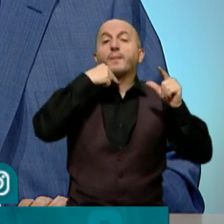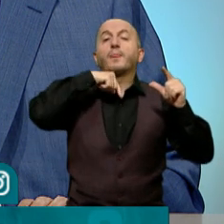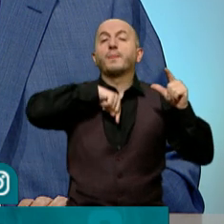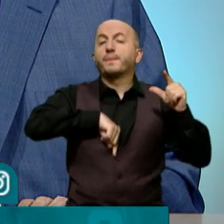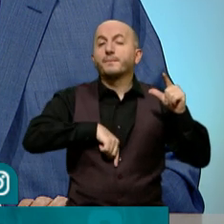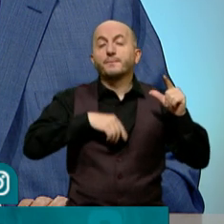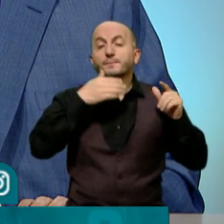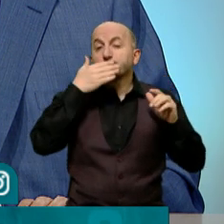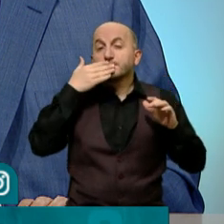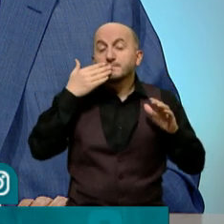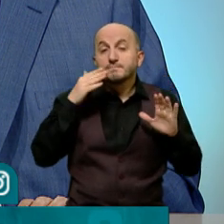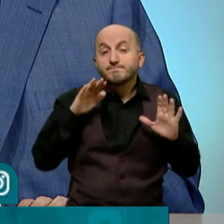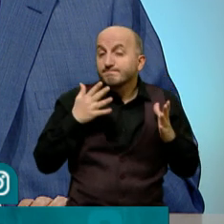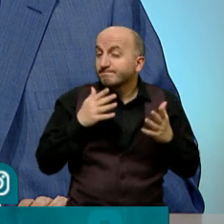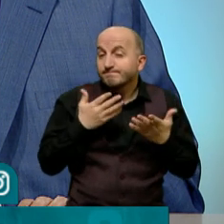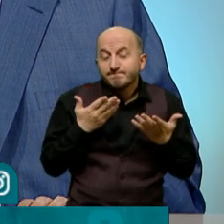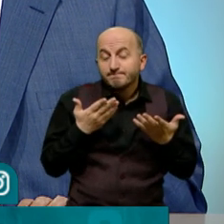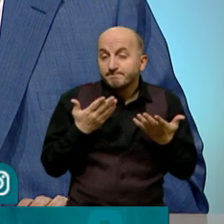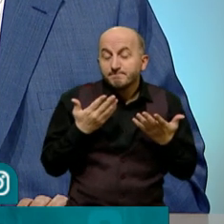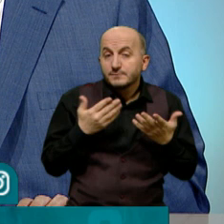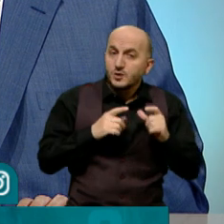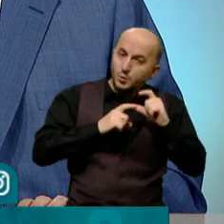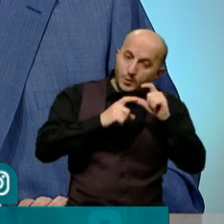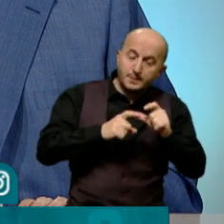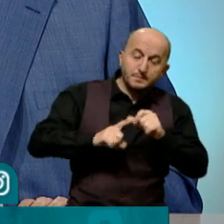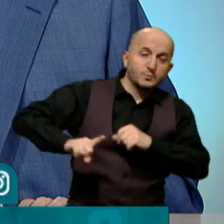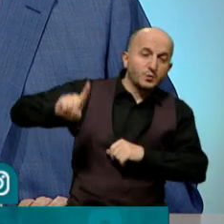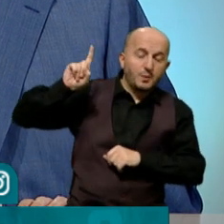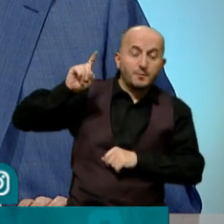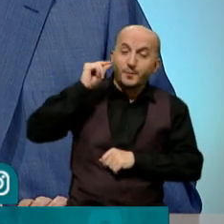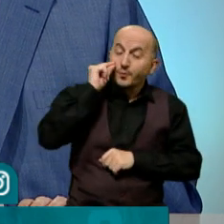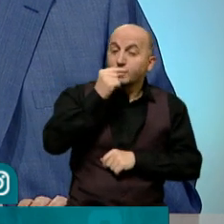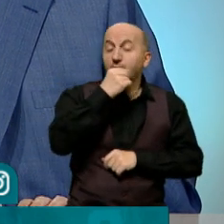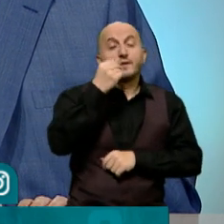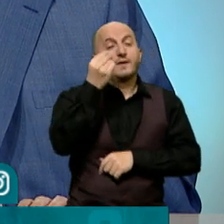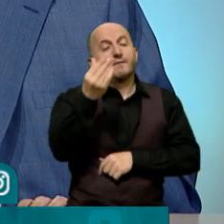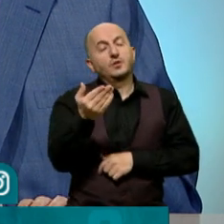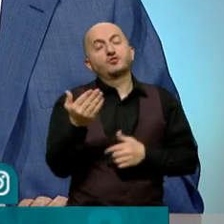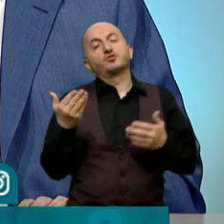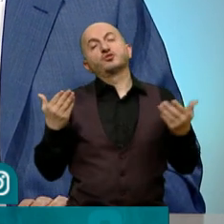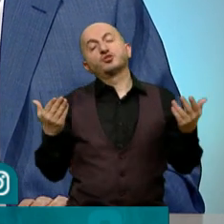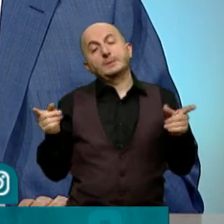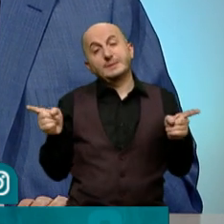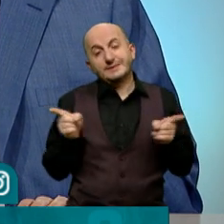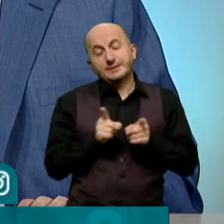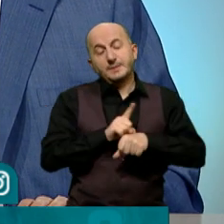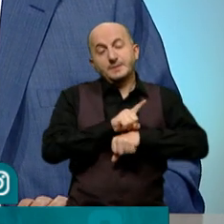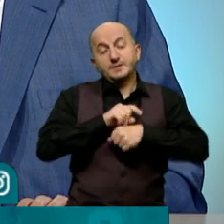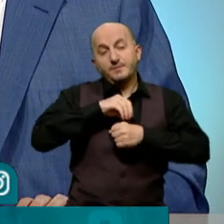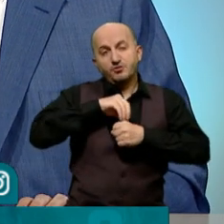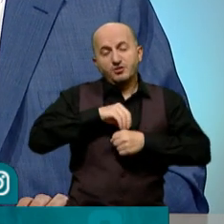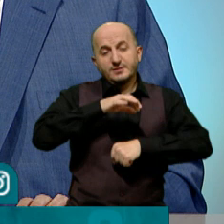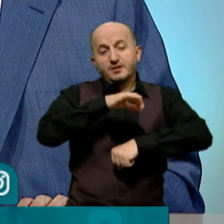Anladım. Nasıl diyeyim? Soralım Fatma Hanım. Rabbimiz kolaylıklar versin. İnşallah kısa bir zaman içerisinde bu